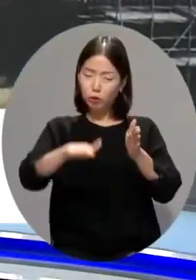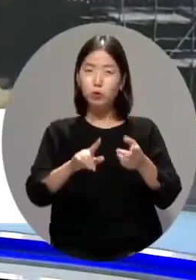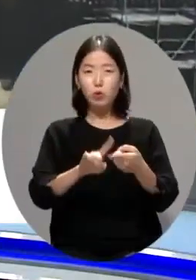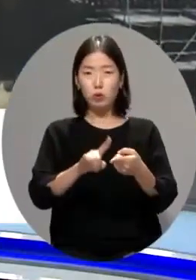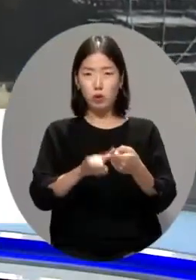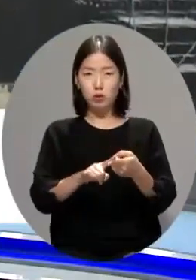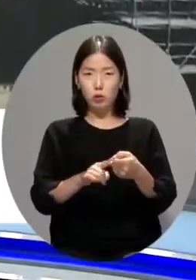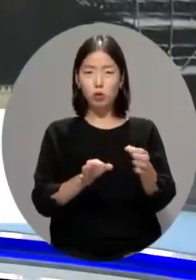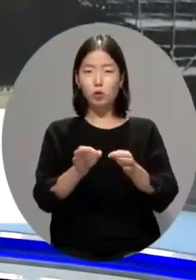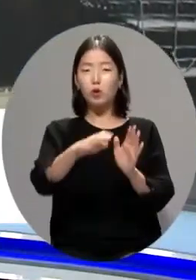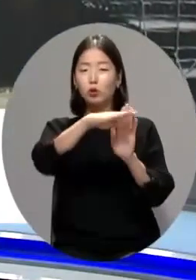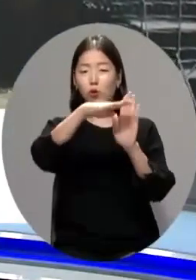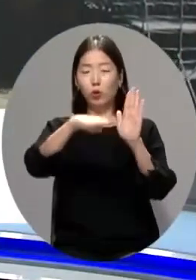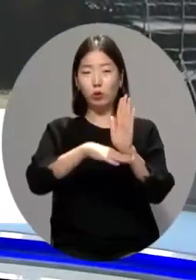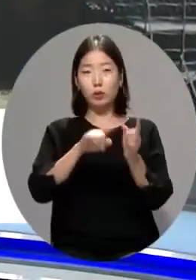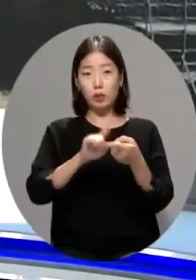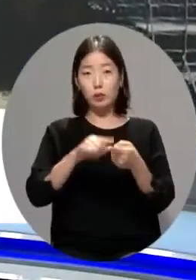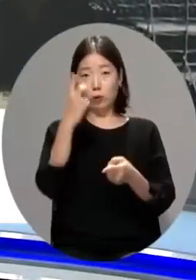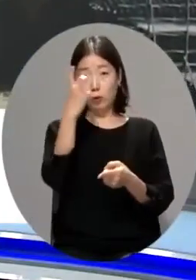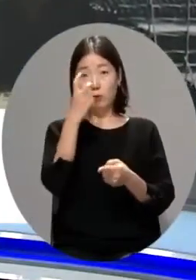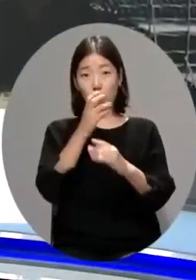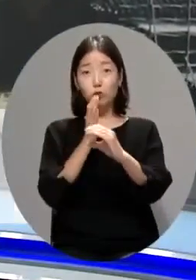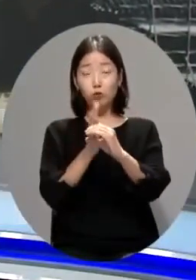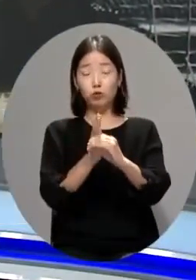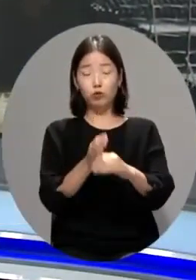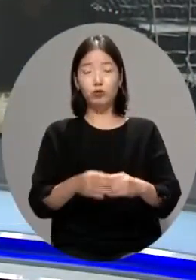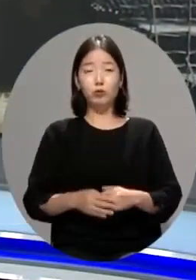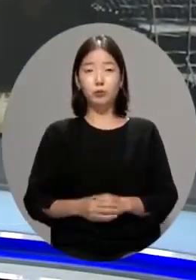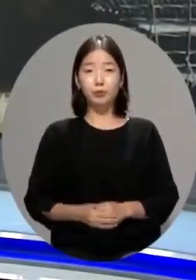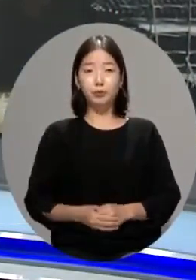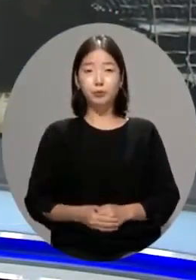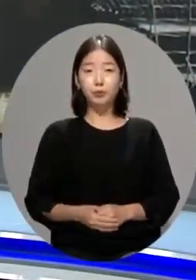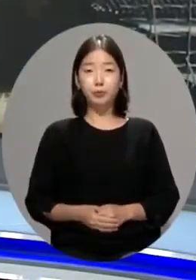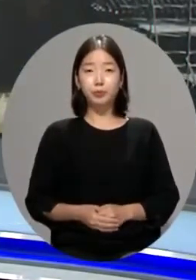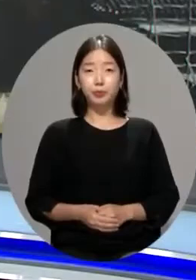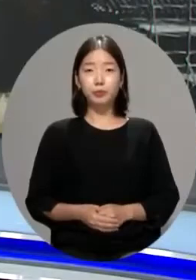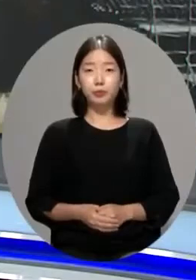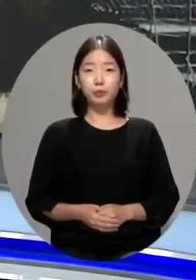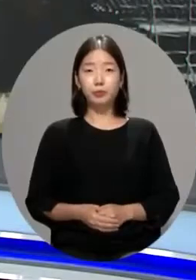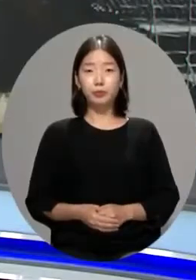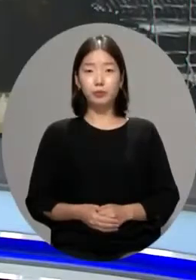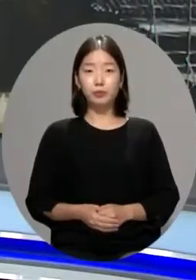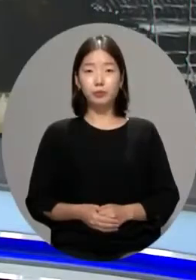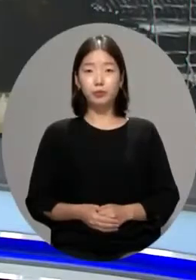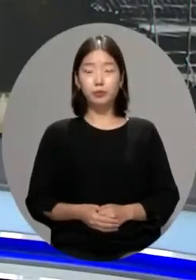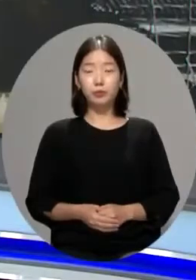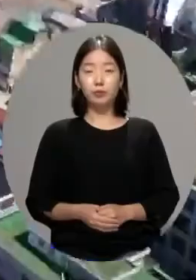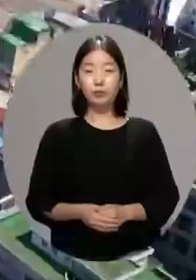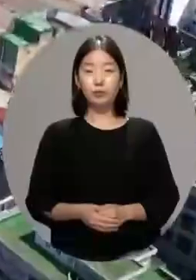상업지역 용적률 완화를 검토하기로 했습니다. 강동엽 기자가 전합니다.